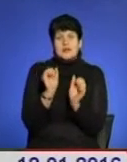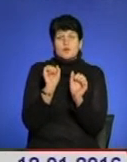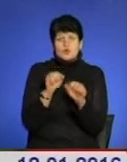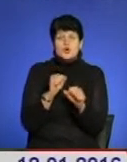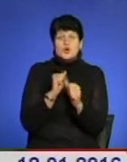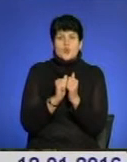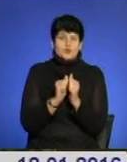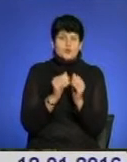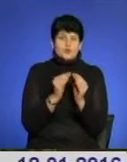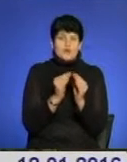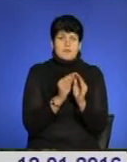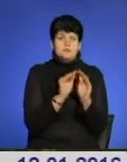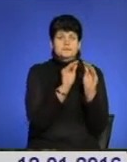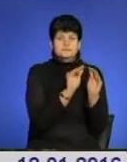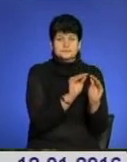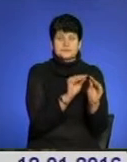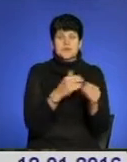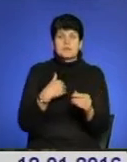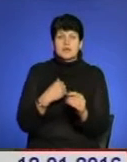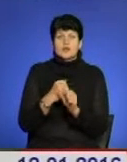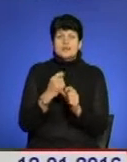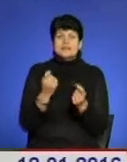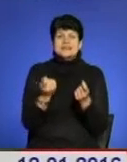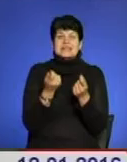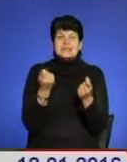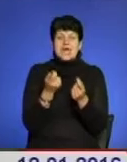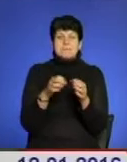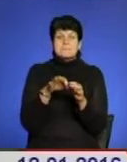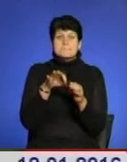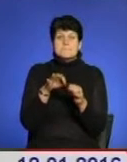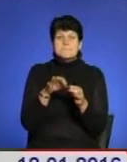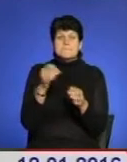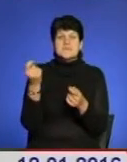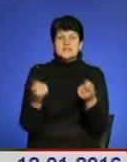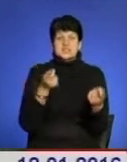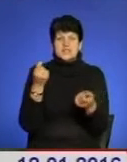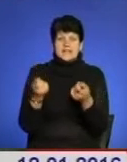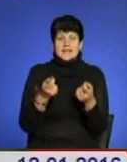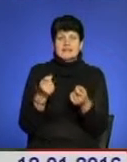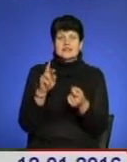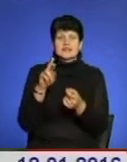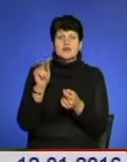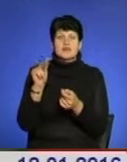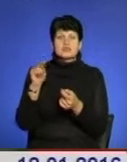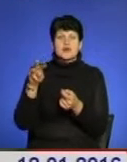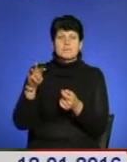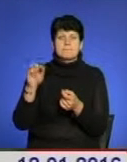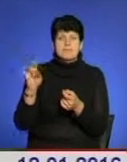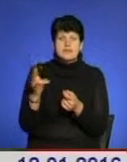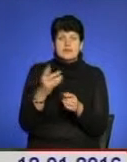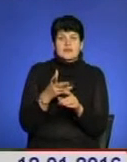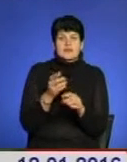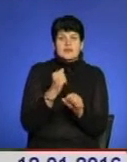поставити вдома. Ми виготовляємо із зерен пшениці, жита, вівса, ячменю, які вирощуємо на своїх